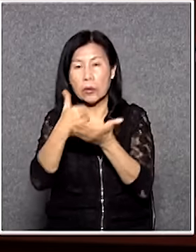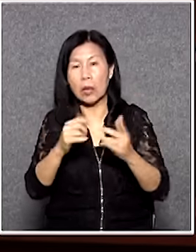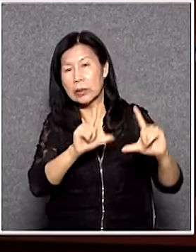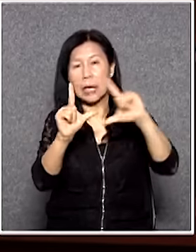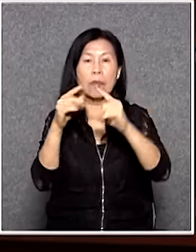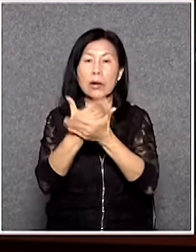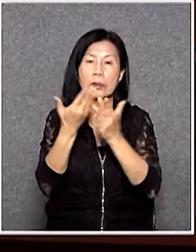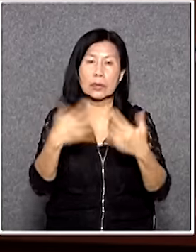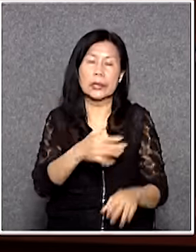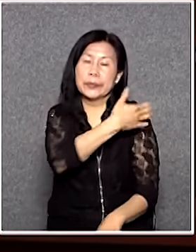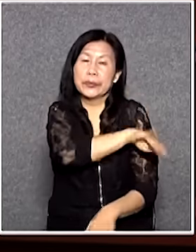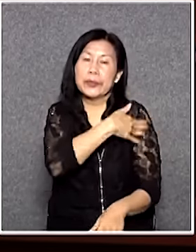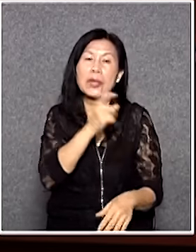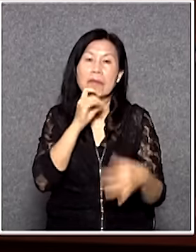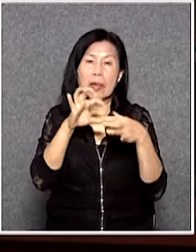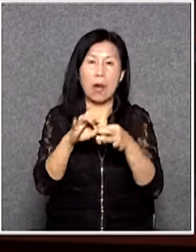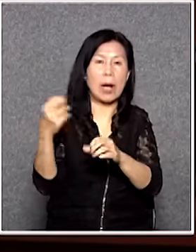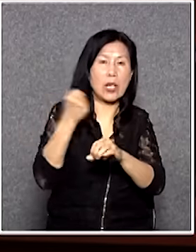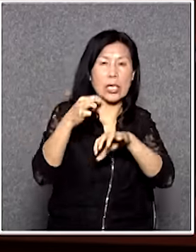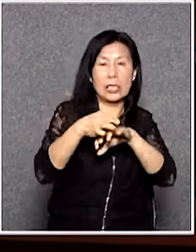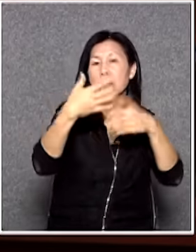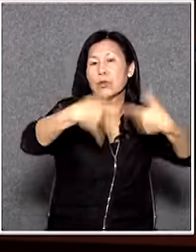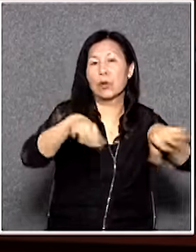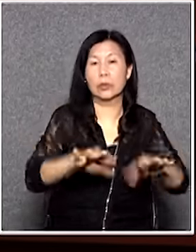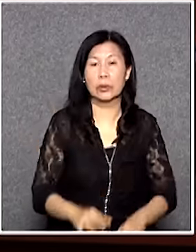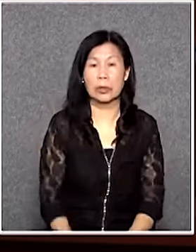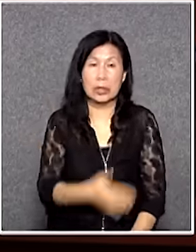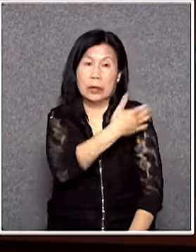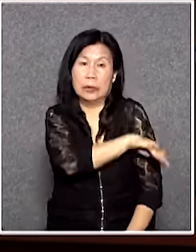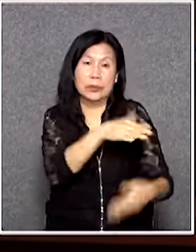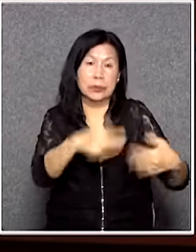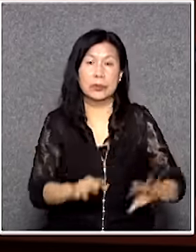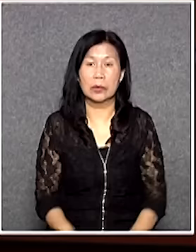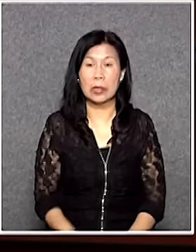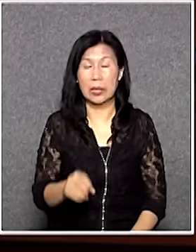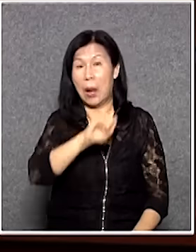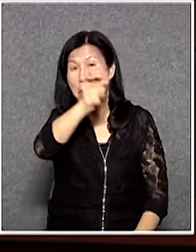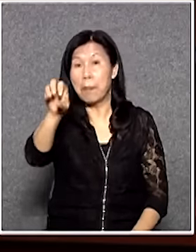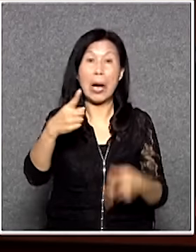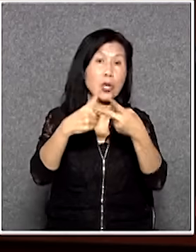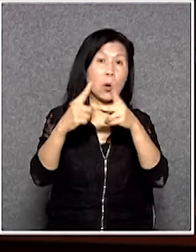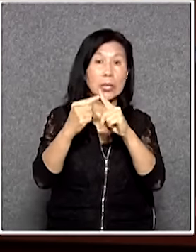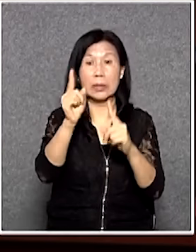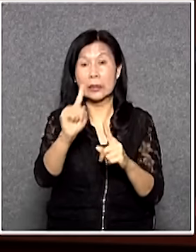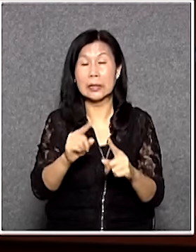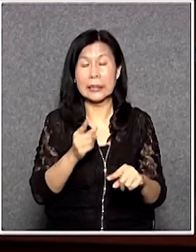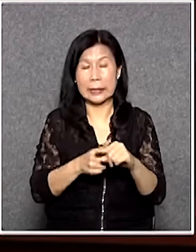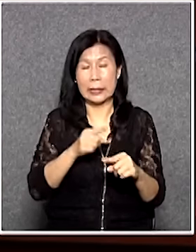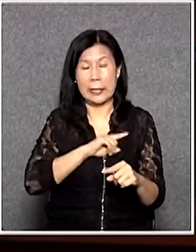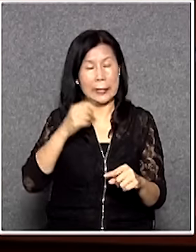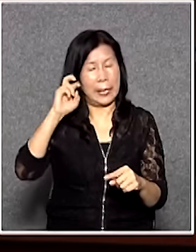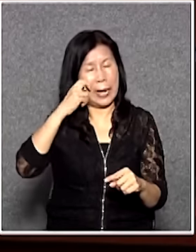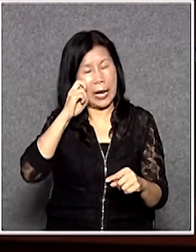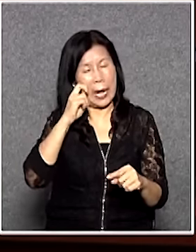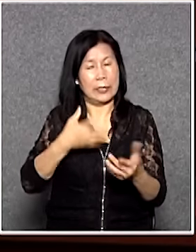性呢就不理会这个强积金的事，是吧？很多时候就不理嘛，大佬，你现在问一下打工仔，有几多人去深究啊？